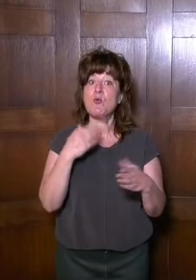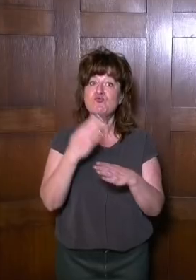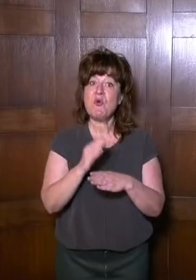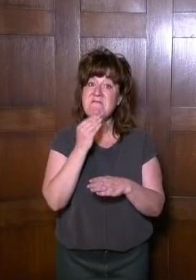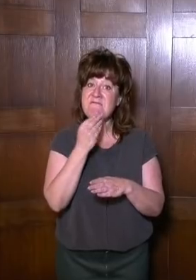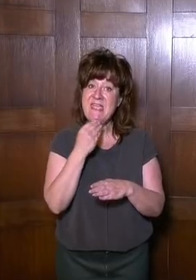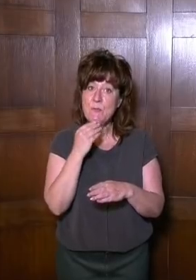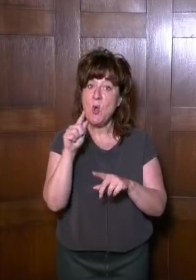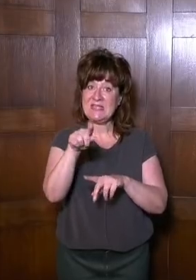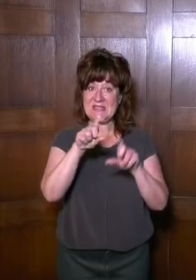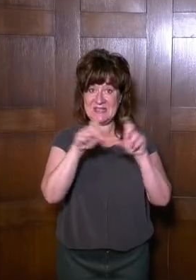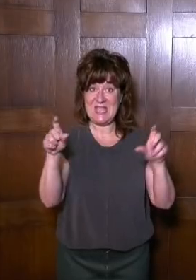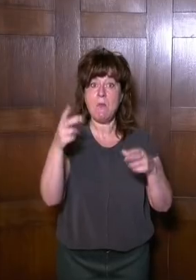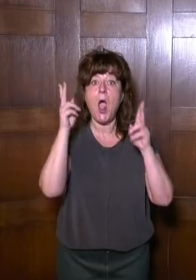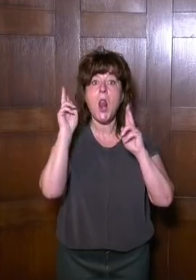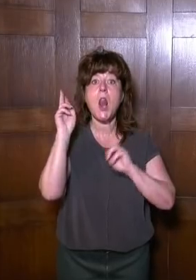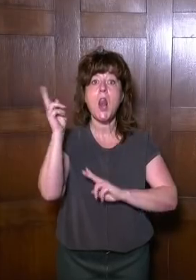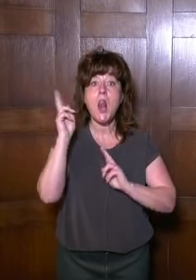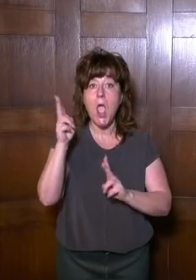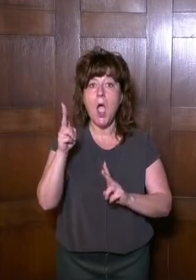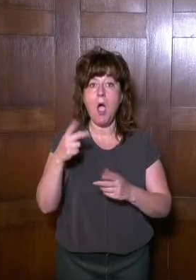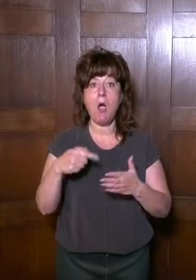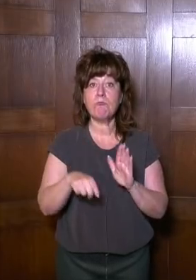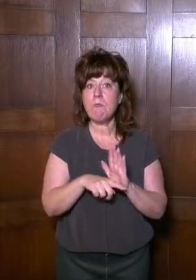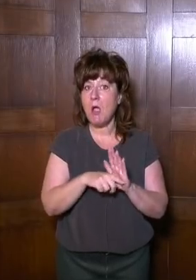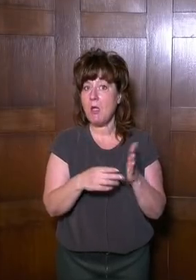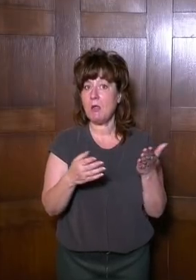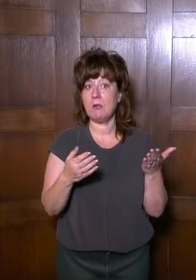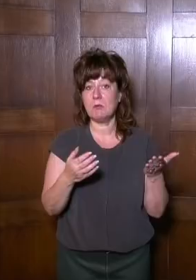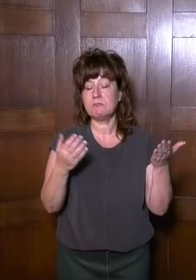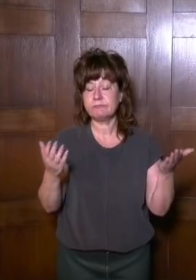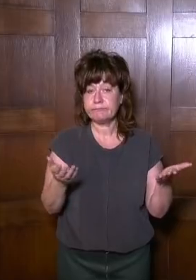gesprochen, der Lehrermangel hier ist natürlich auch